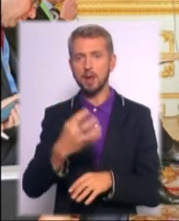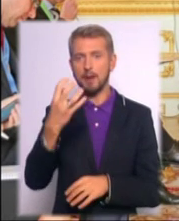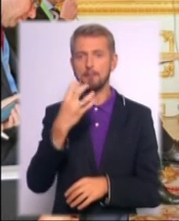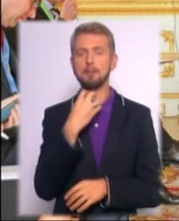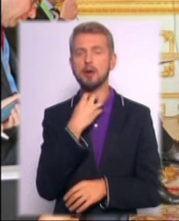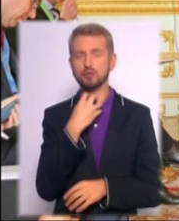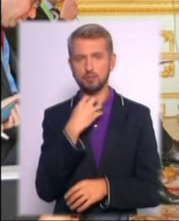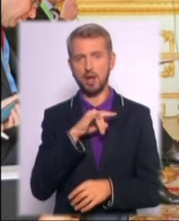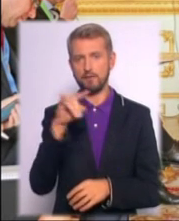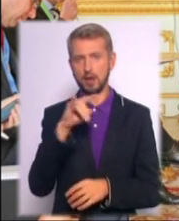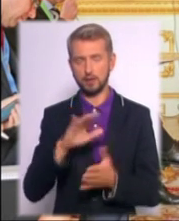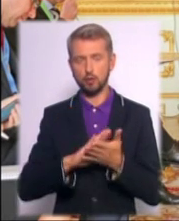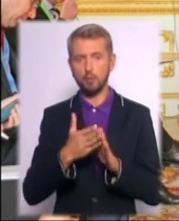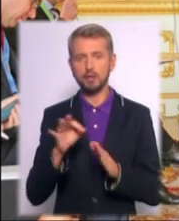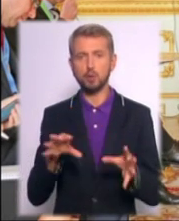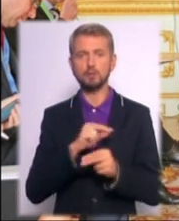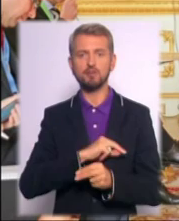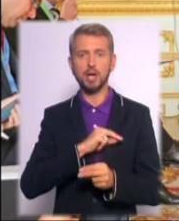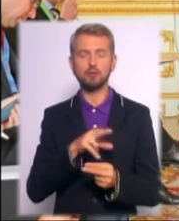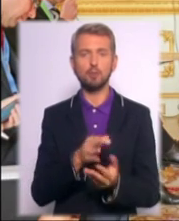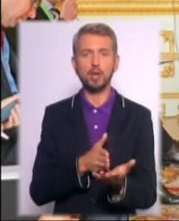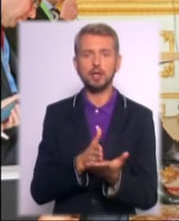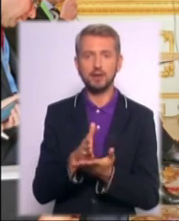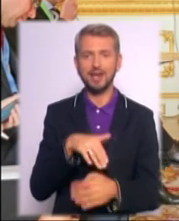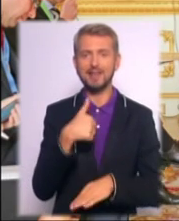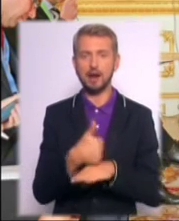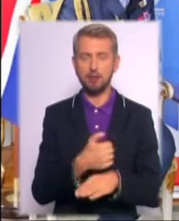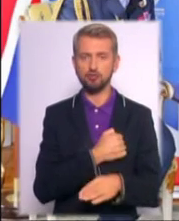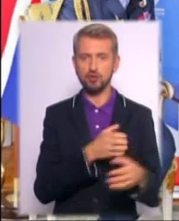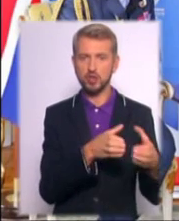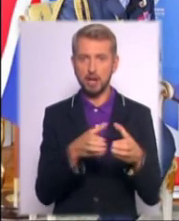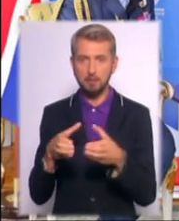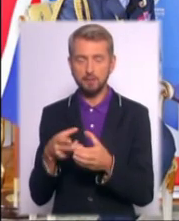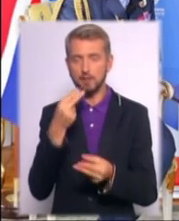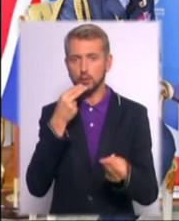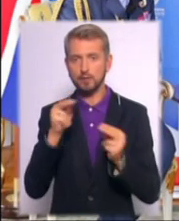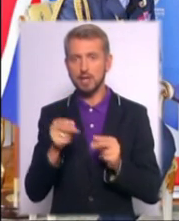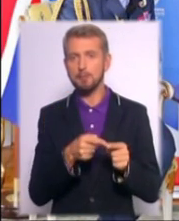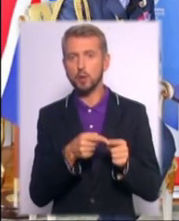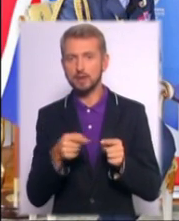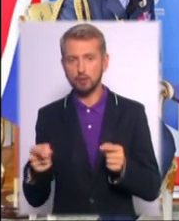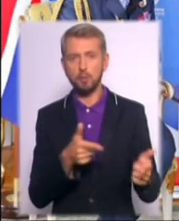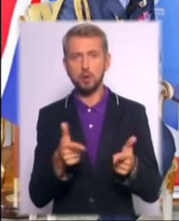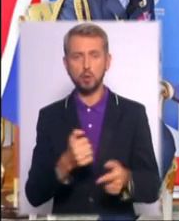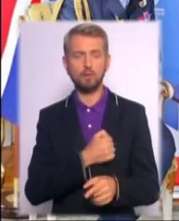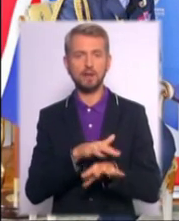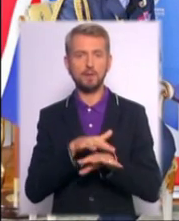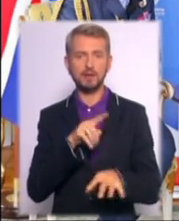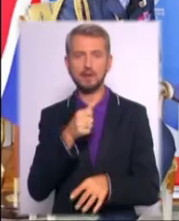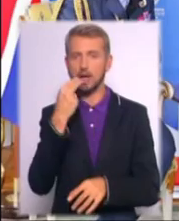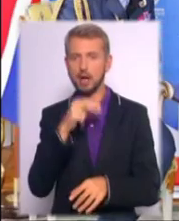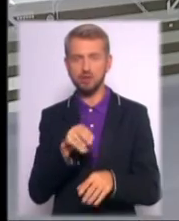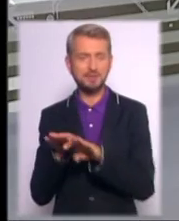Пічем домовились про співпрацю по лінії генеральних штабів для вдосконалення процесу підготовки військ за кращими стандартами